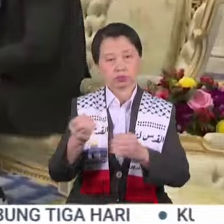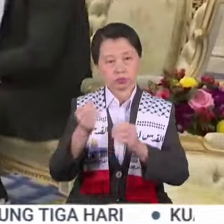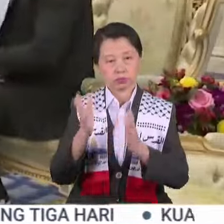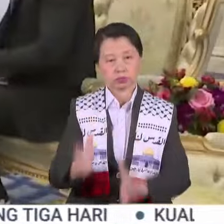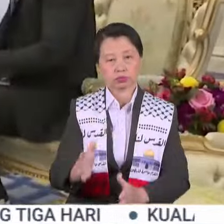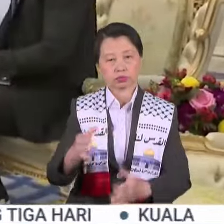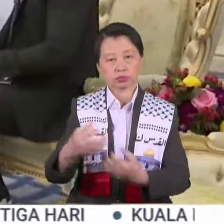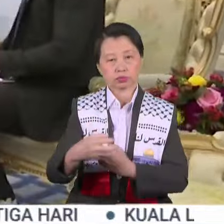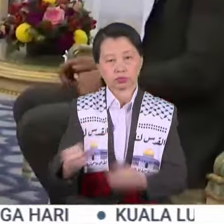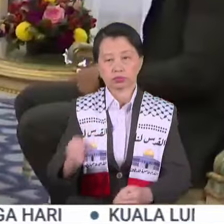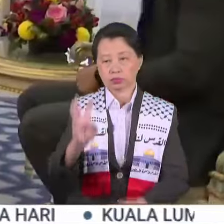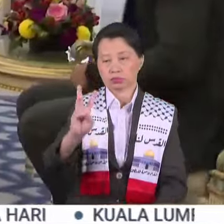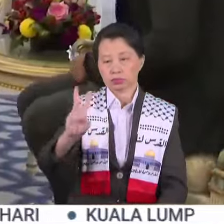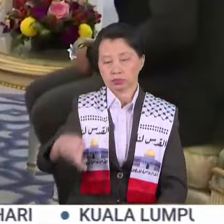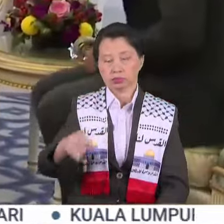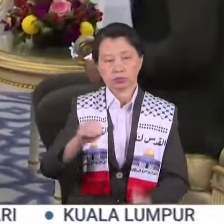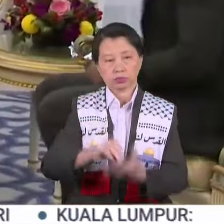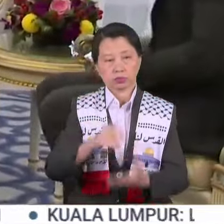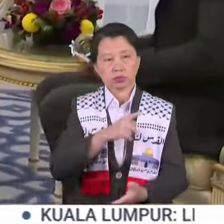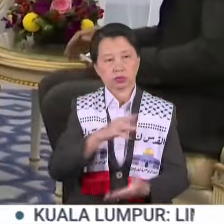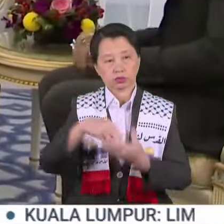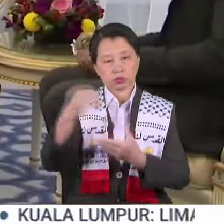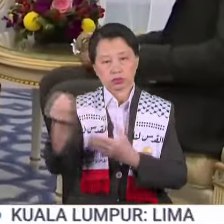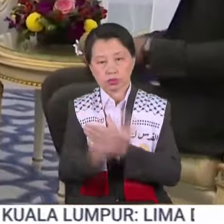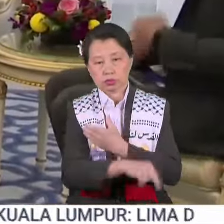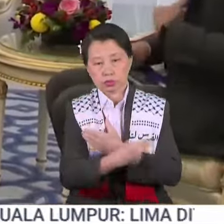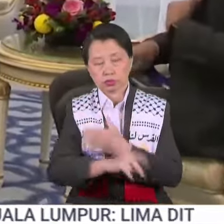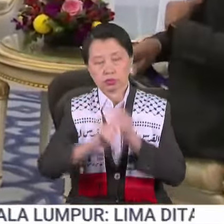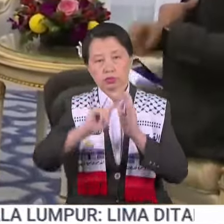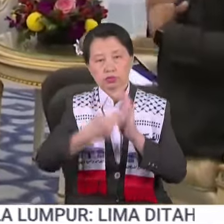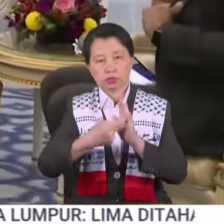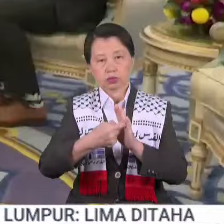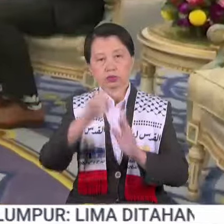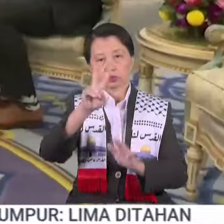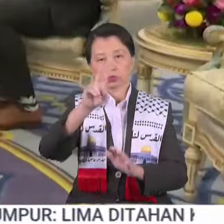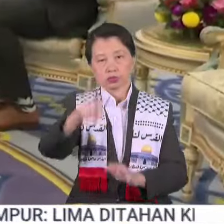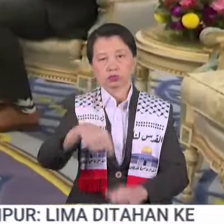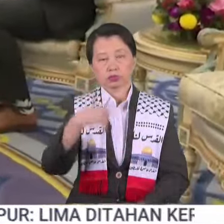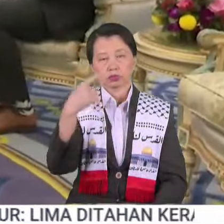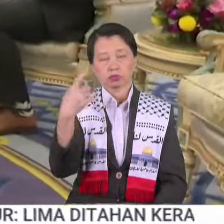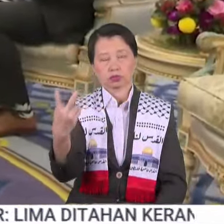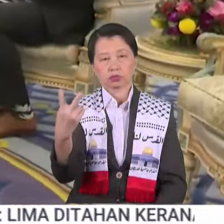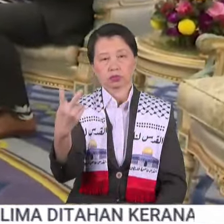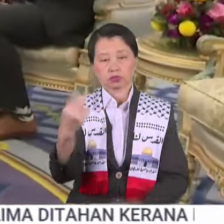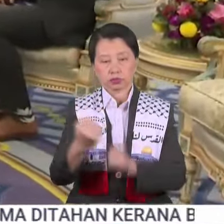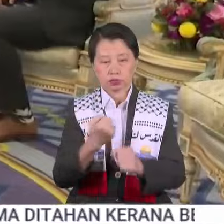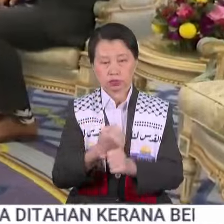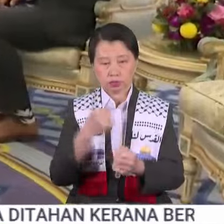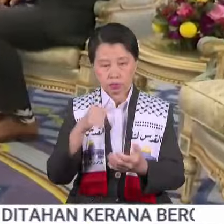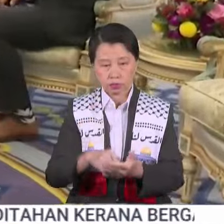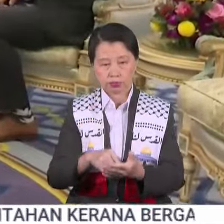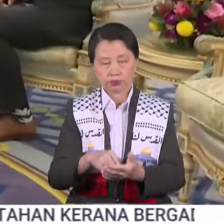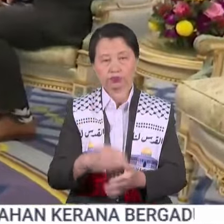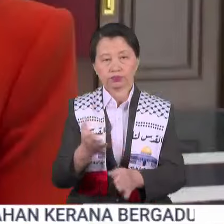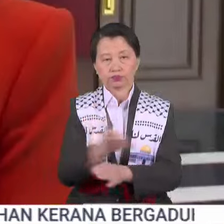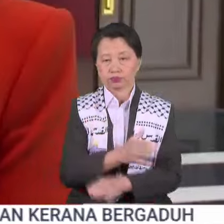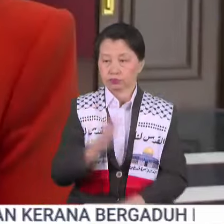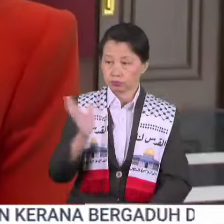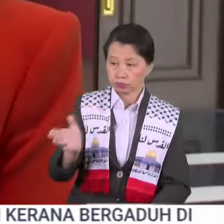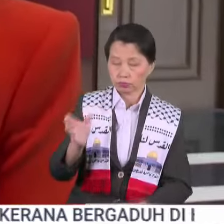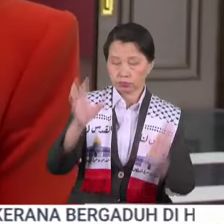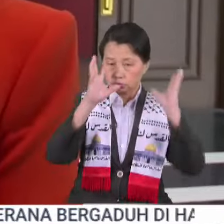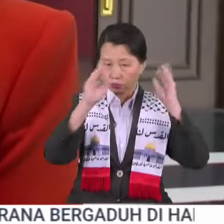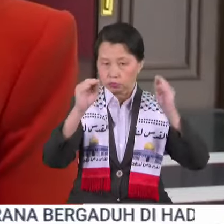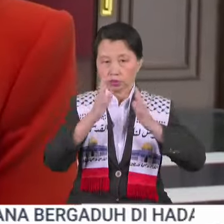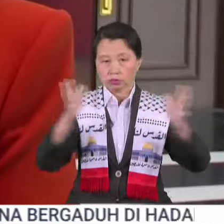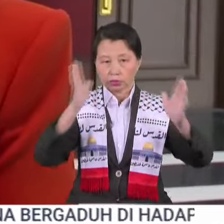Wilayah Sarawak di Kementerian Luar Negeri yang baru berkuat kuasa 2 Januari tahun ini. Beliau sebelum ini merupakan Duta